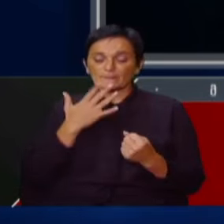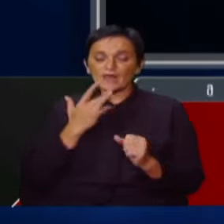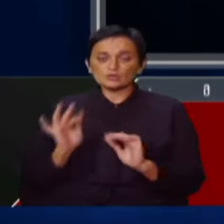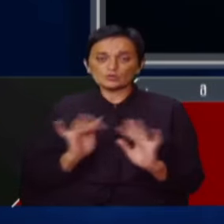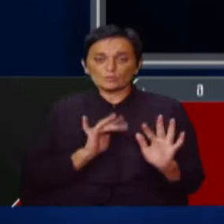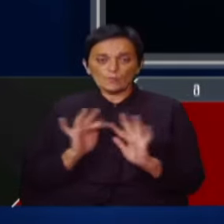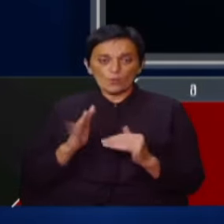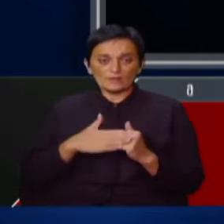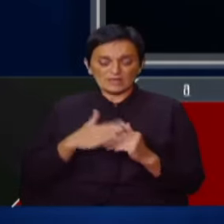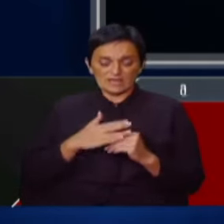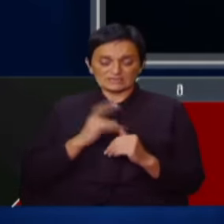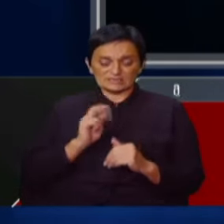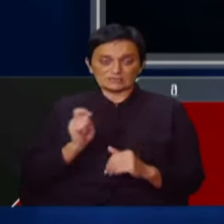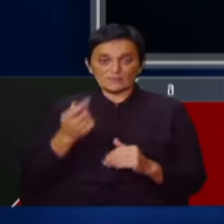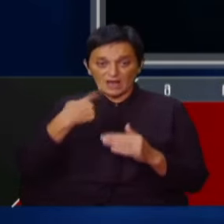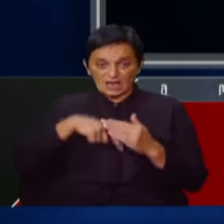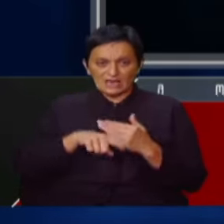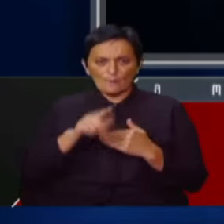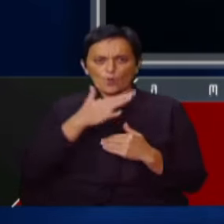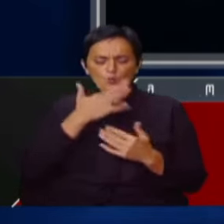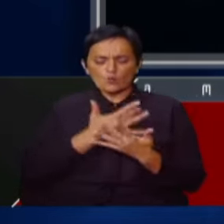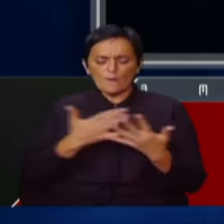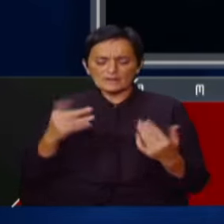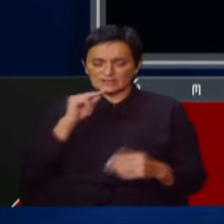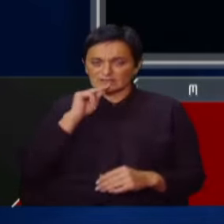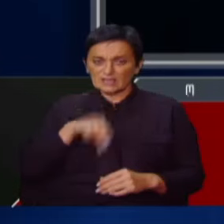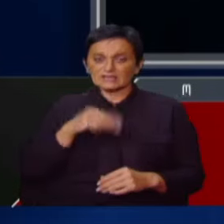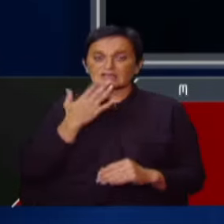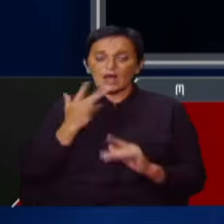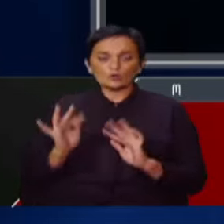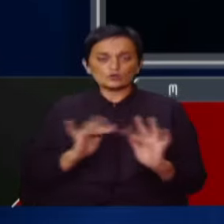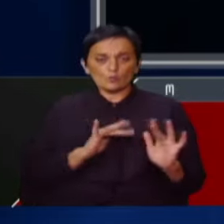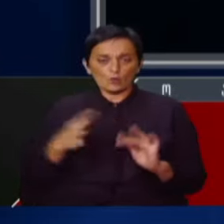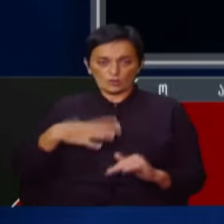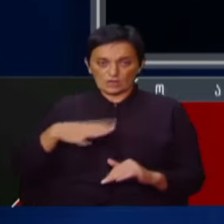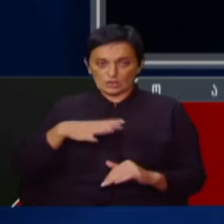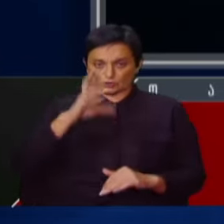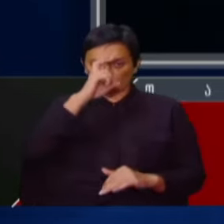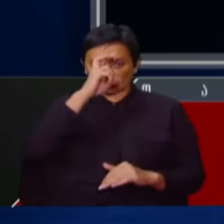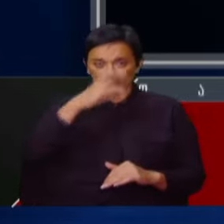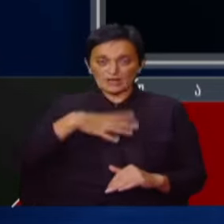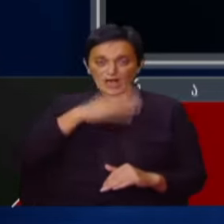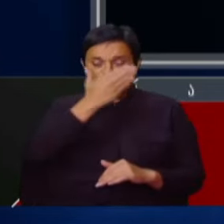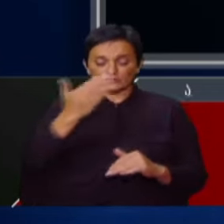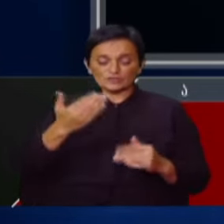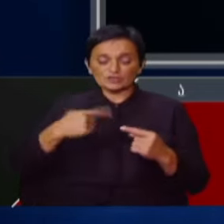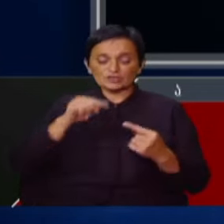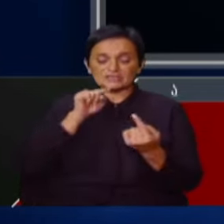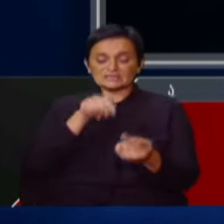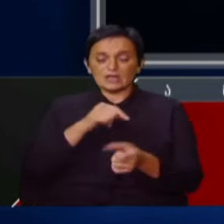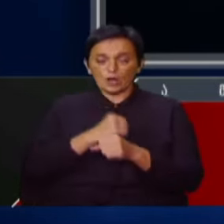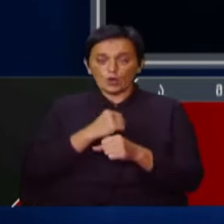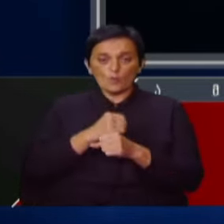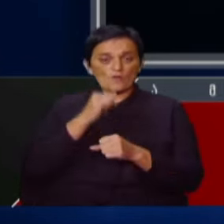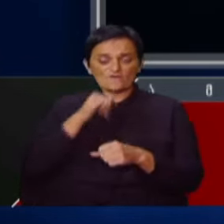ნაციონალური მოძრაობის გასასამართლებლად. გამომდინარე უამრავი დანაშაულიდან, რომელიც ნაციონალურმა მოძრაობამ ქართული სახელმწიფოსა და ქართველი ხალხის წინააღმდეგ ჩაიდინა,